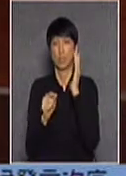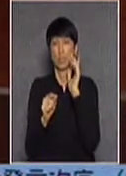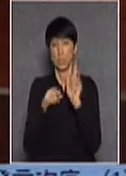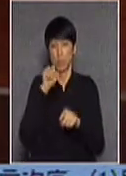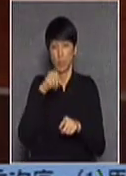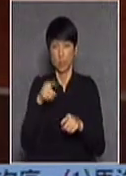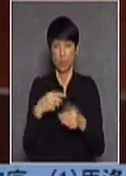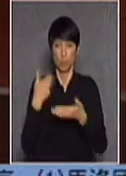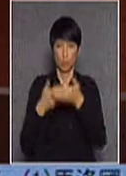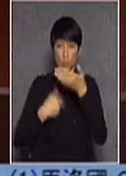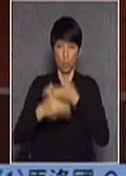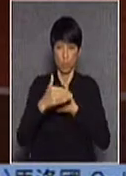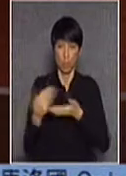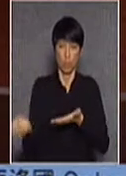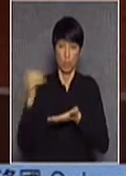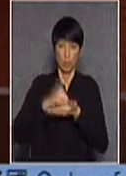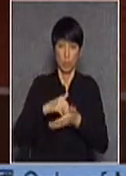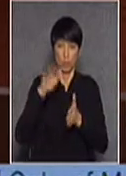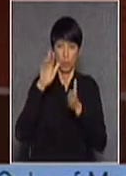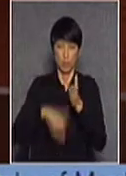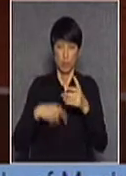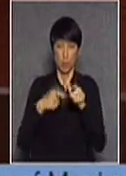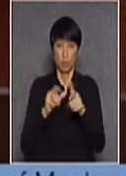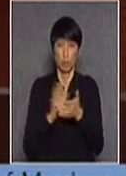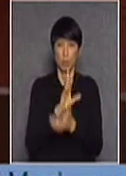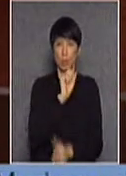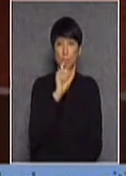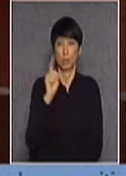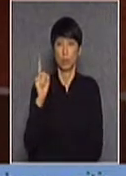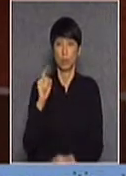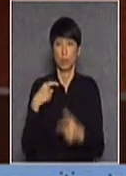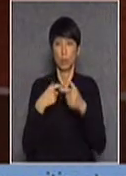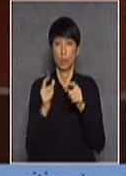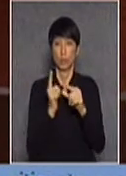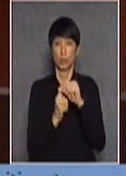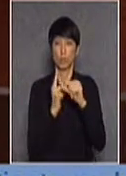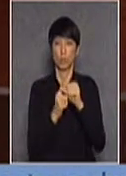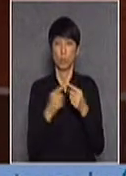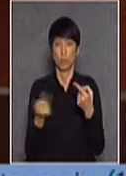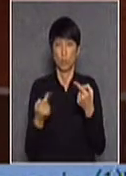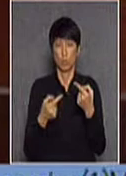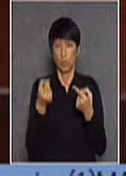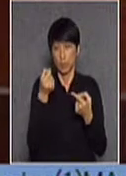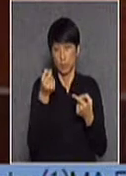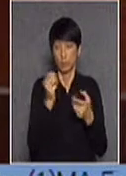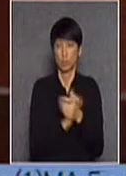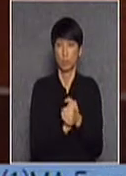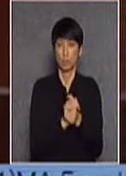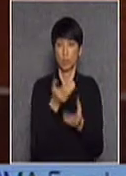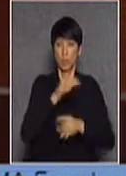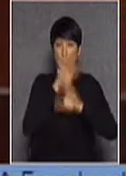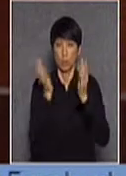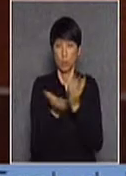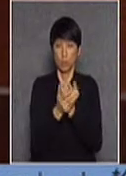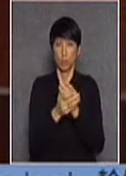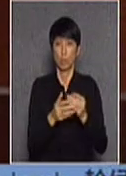業在香港一直屬於低薪行業，2012年零售業的工資中位數僅是10000元多一點，與香港整體工資中位